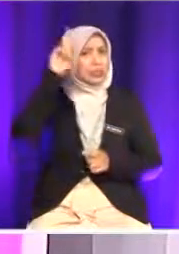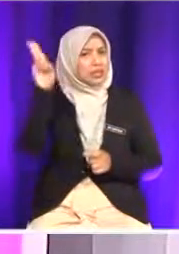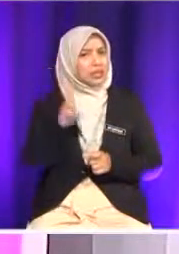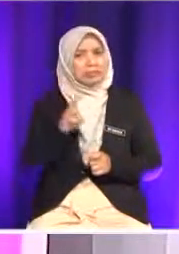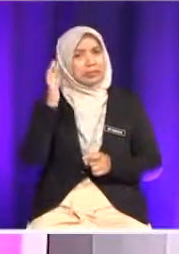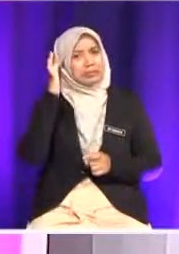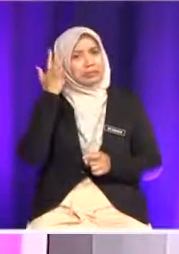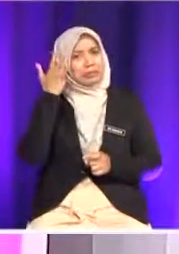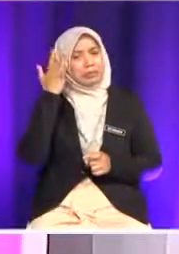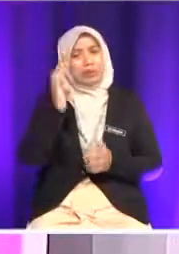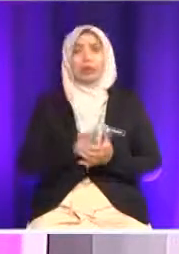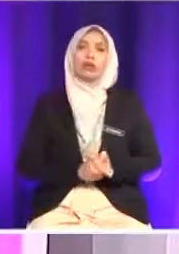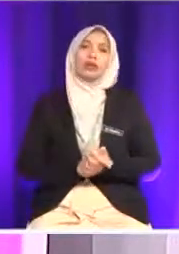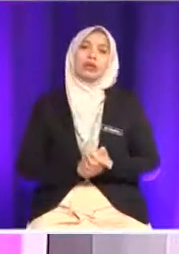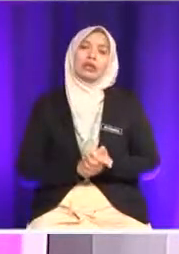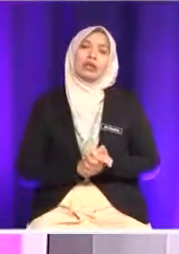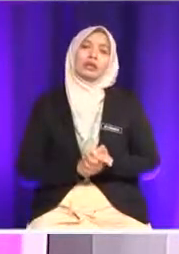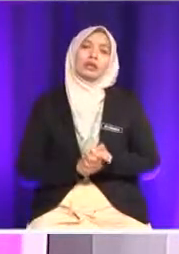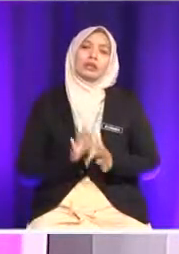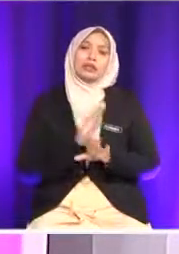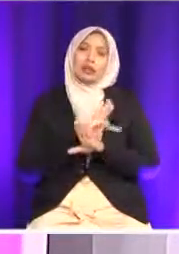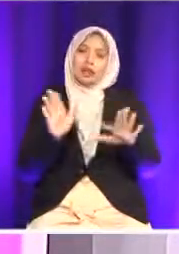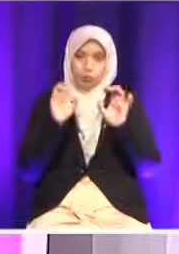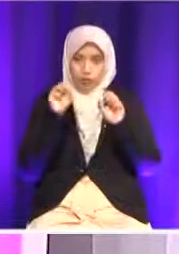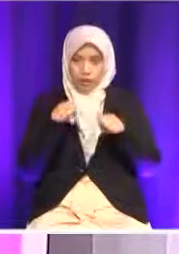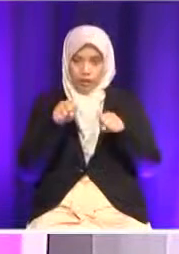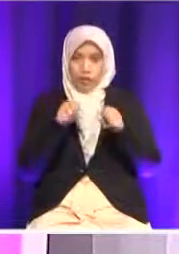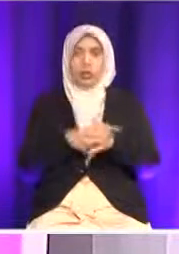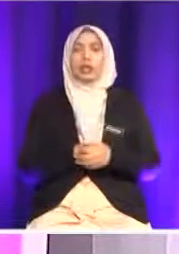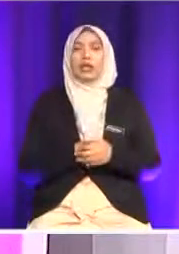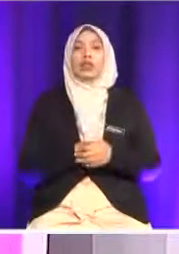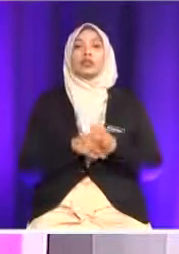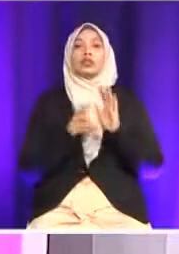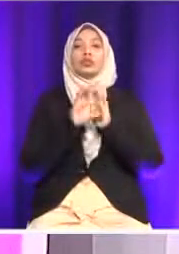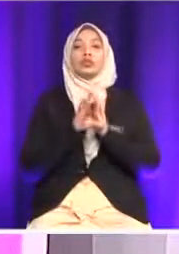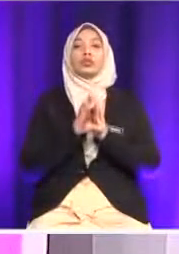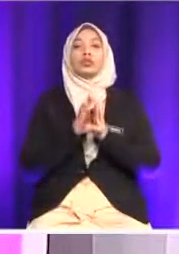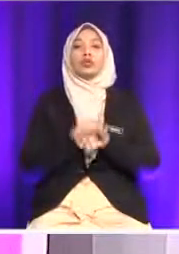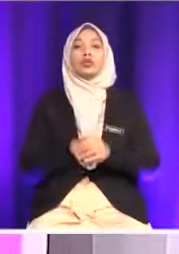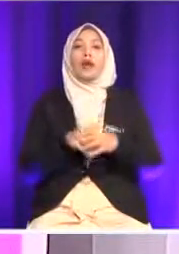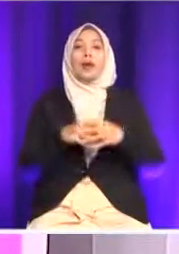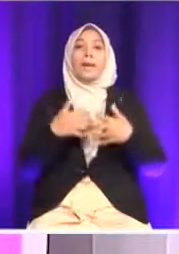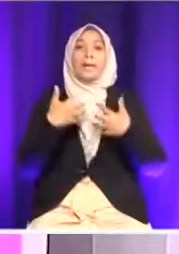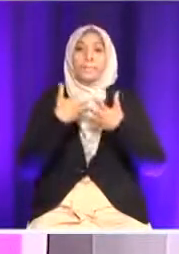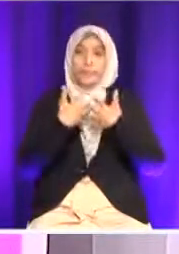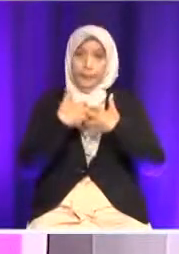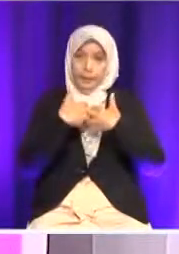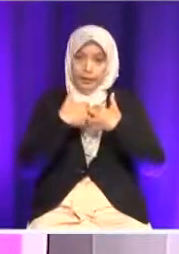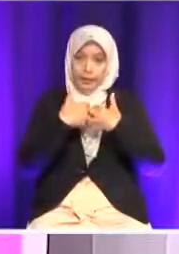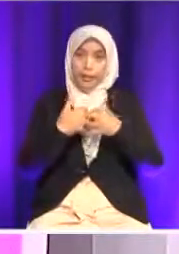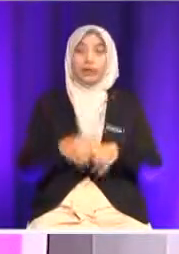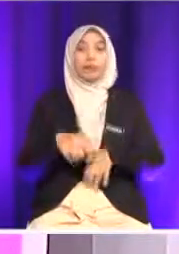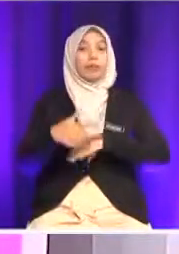contoh dia minyak sayur lebih menjadi seorang kita ataupun peladangan dan sebagainya